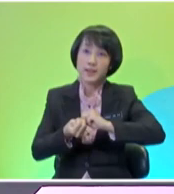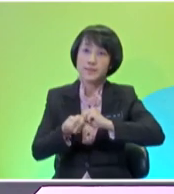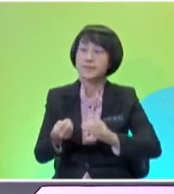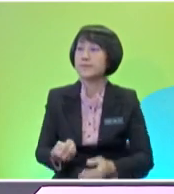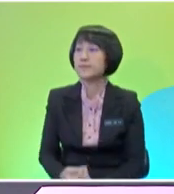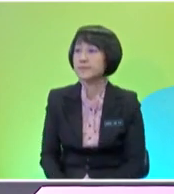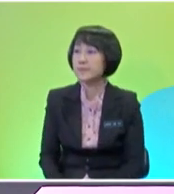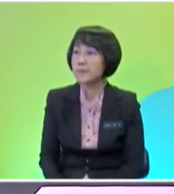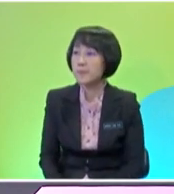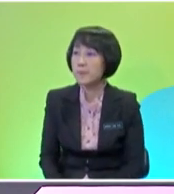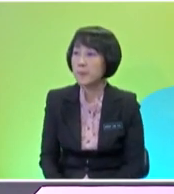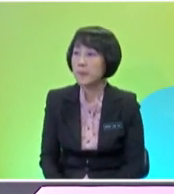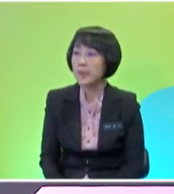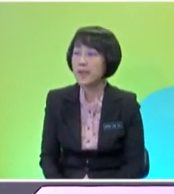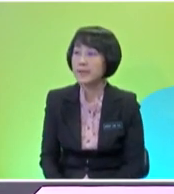Okay. Lekat dulu.